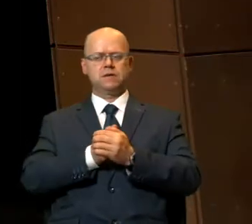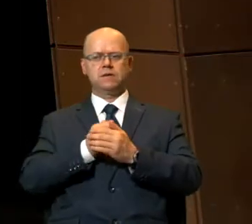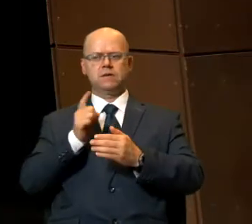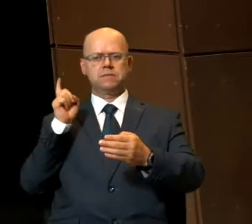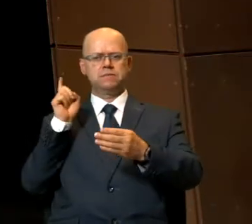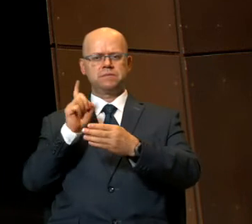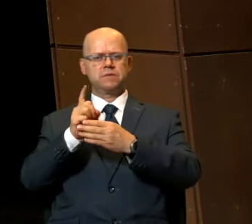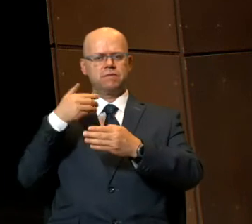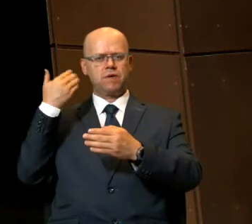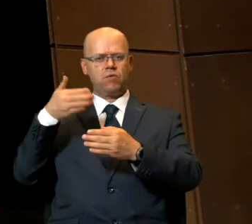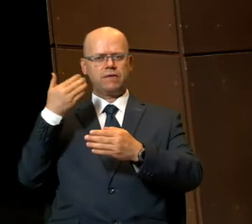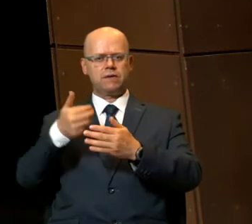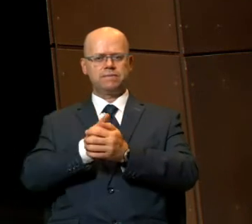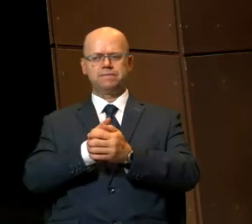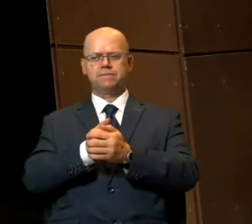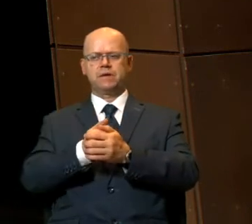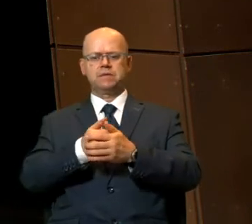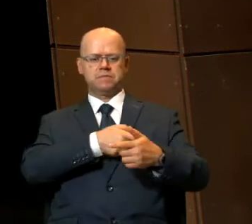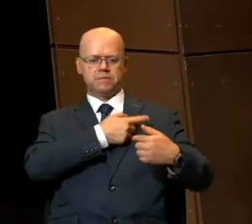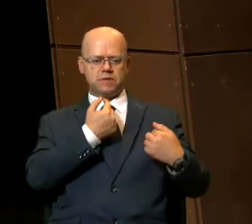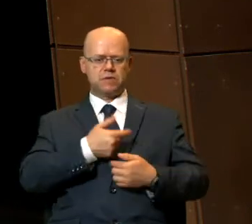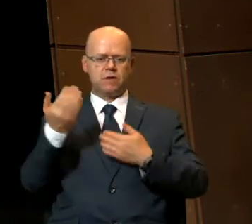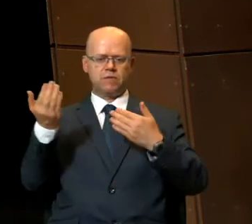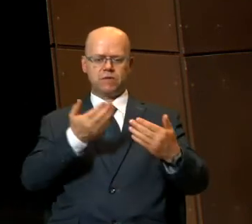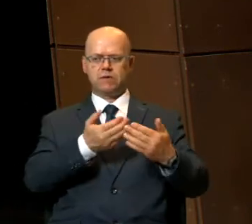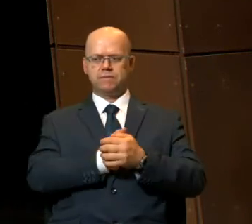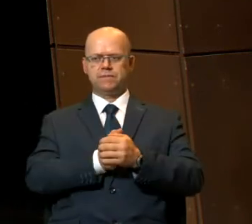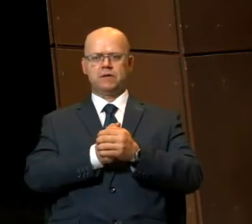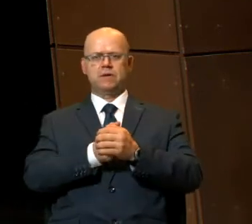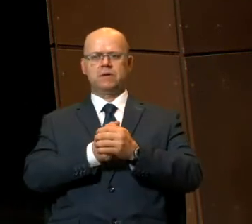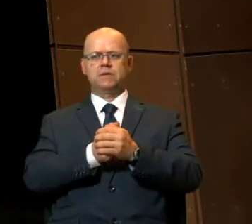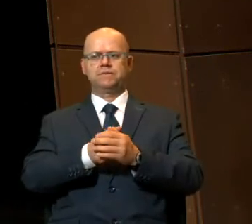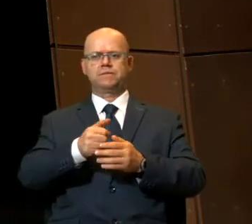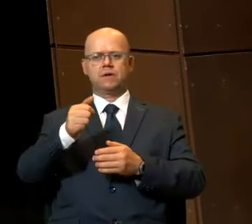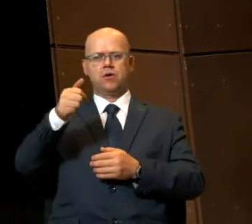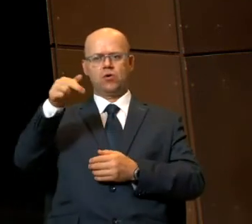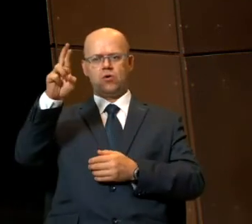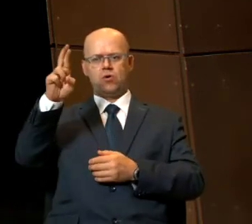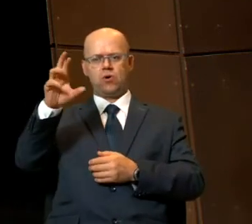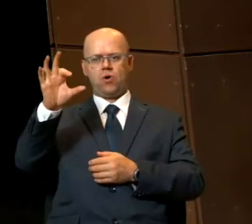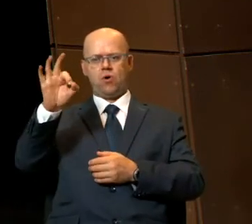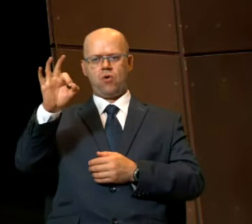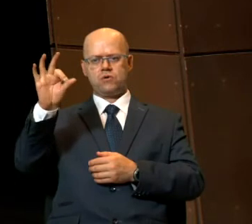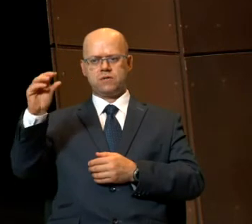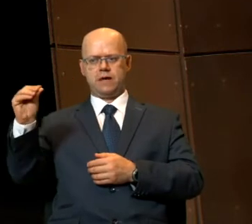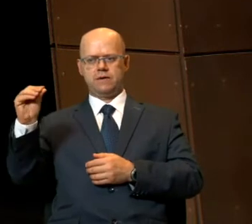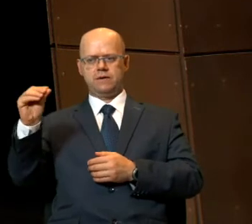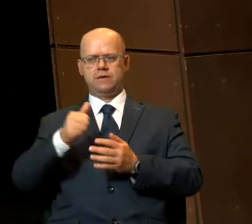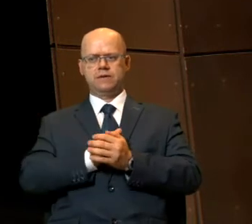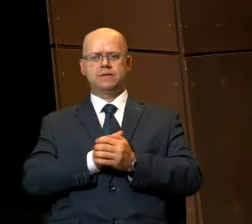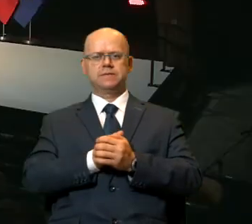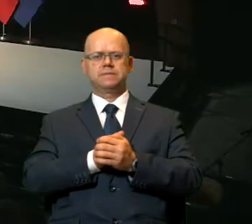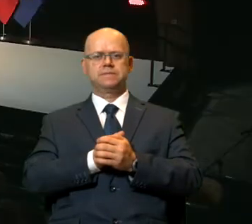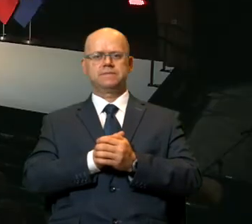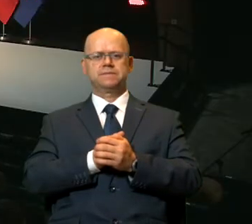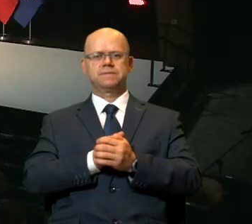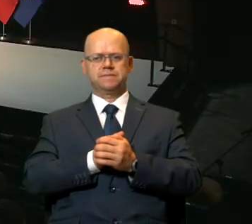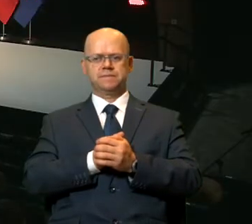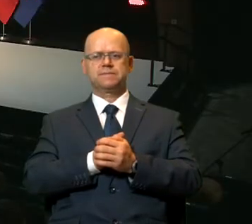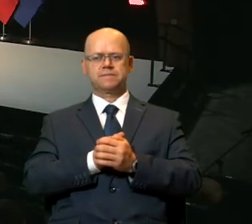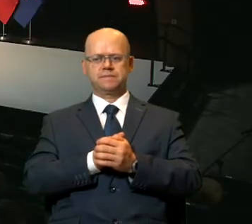gość, którego bardzo serdecznie witam, profesora Hartmuta Rose. Gdzie jest na sali? A,